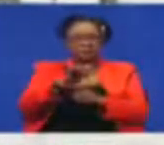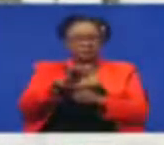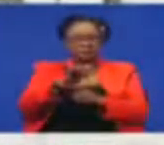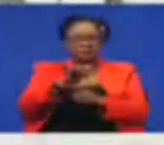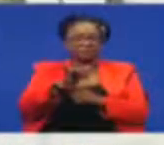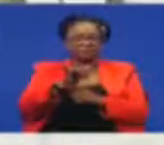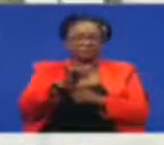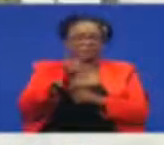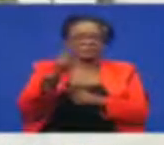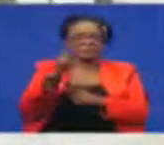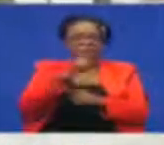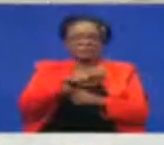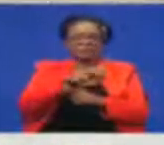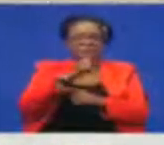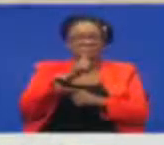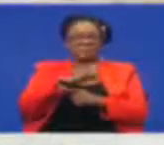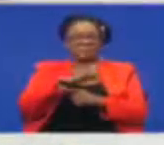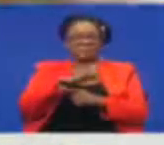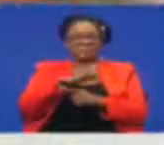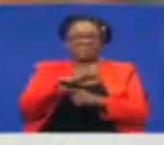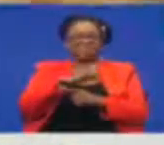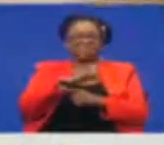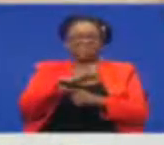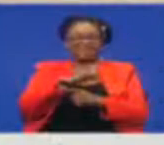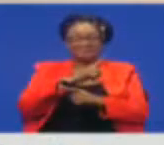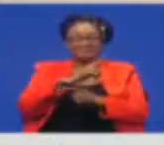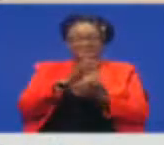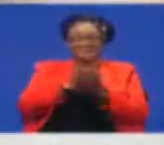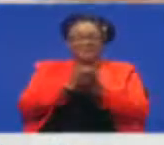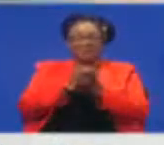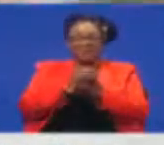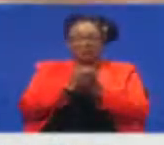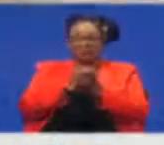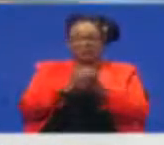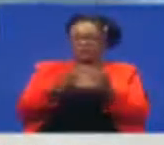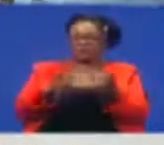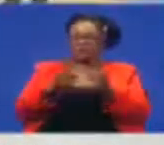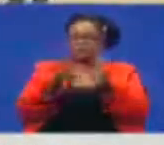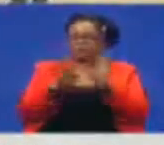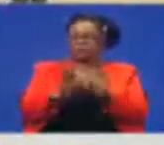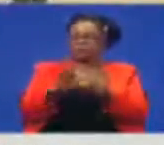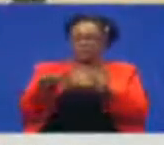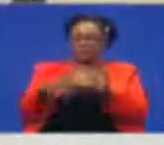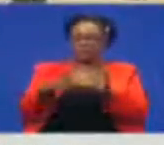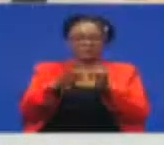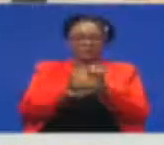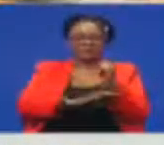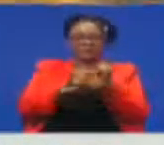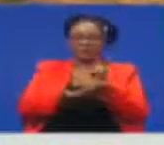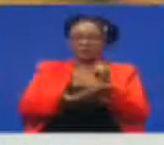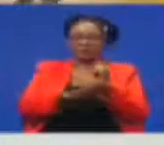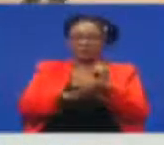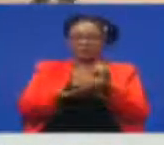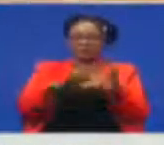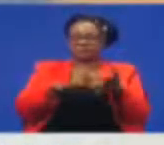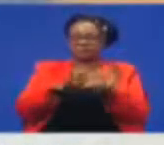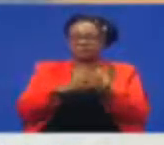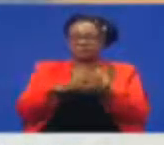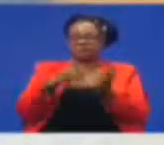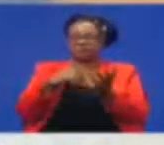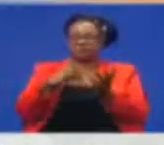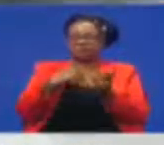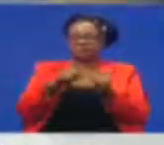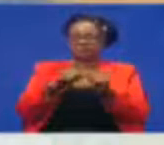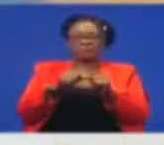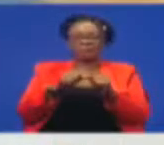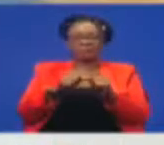tremendous footprints. Handshake has been very important to this country because actually it has brought in political instability. Handshake